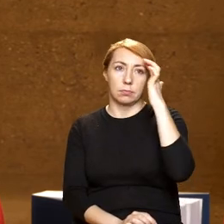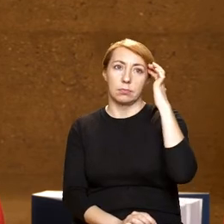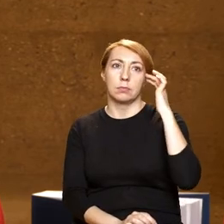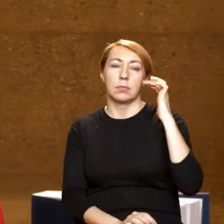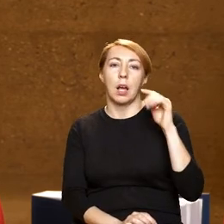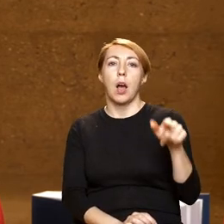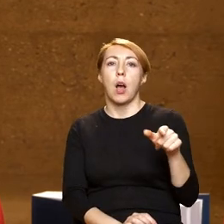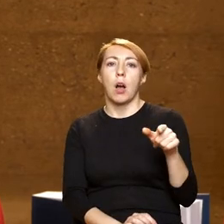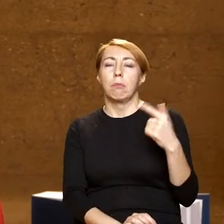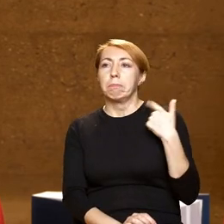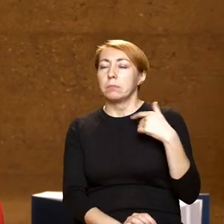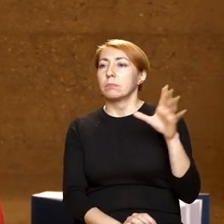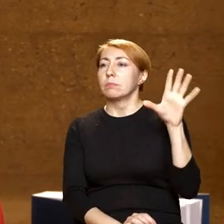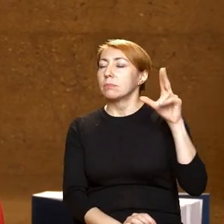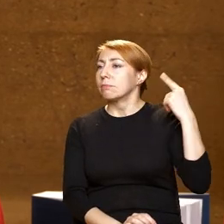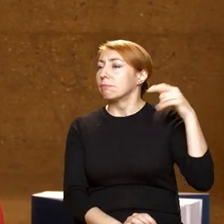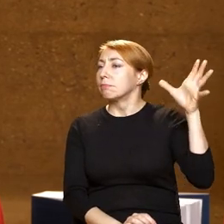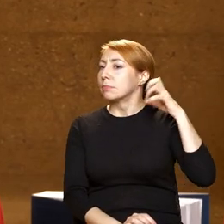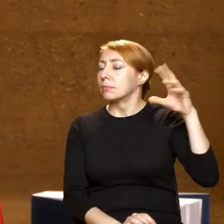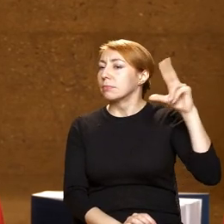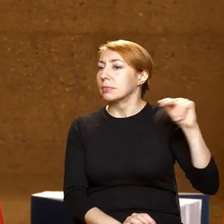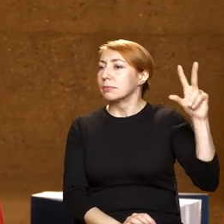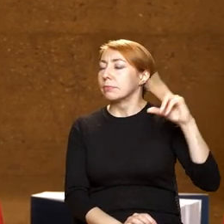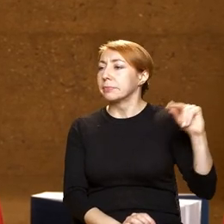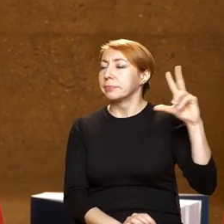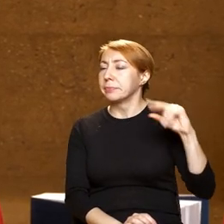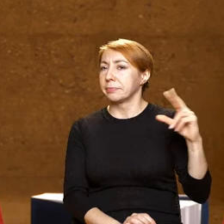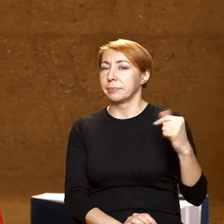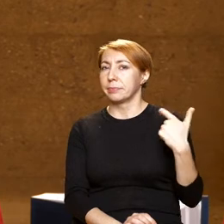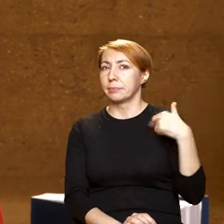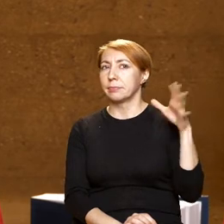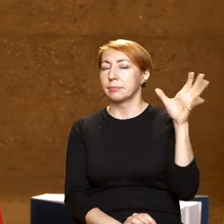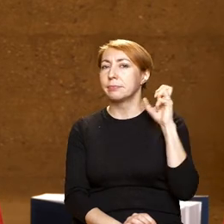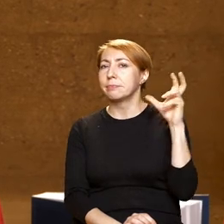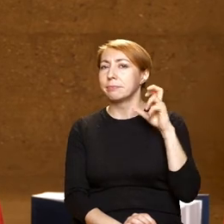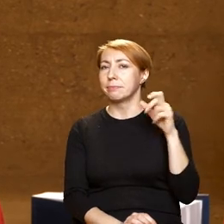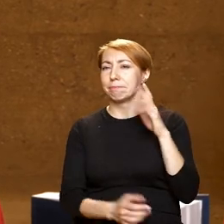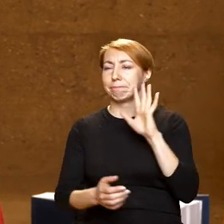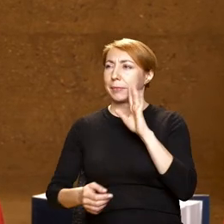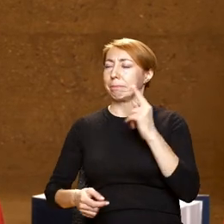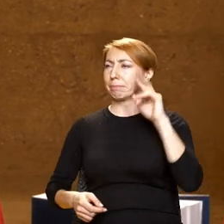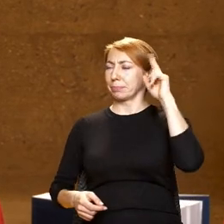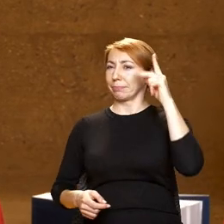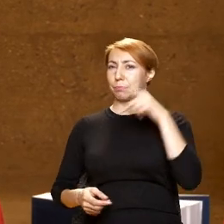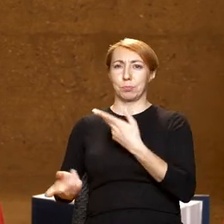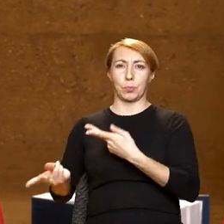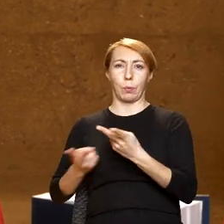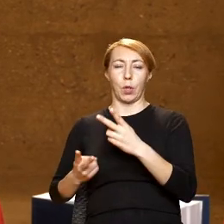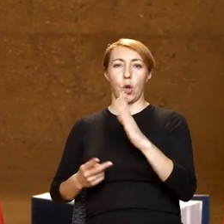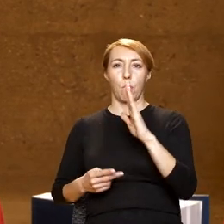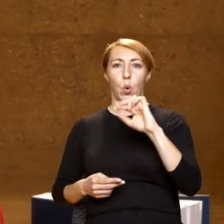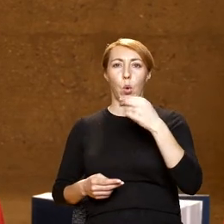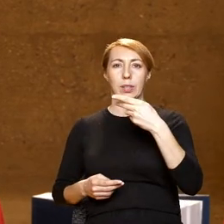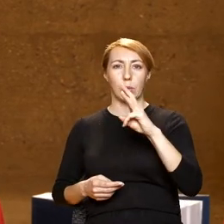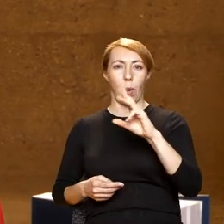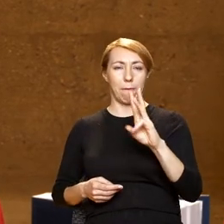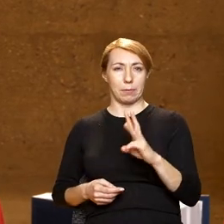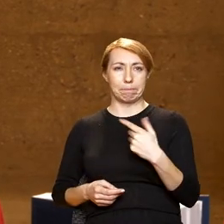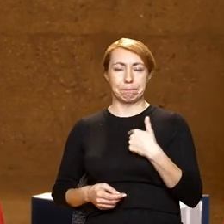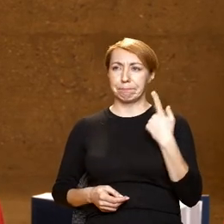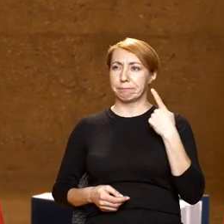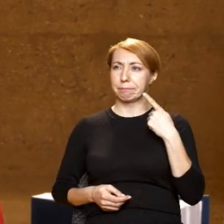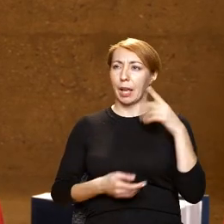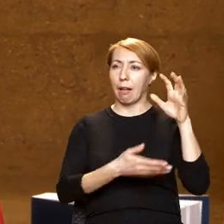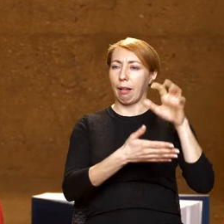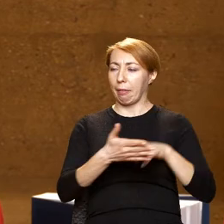Mówi Bronisław, mówi ty sylezykuje. Tam po prostu usłyszałam tekst, ten